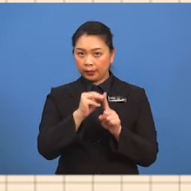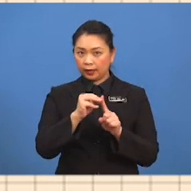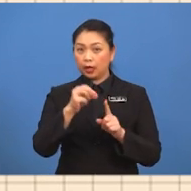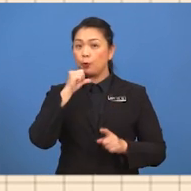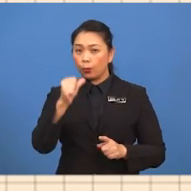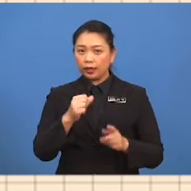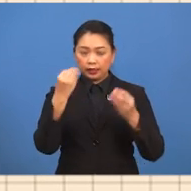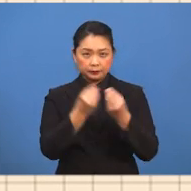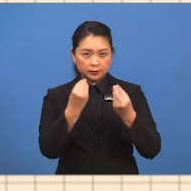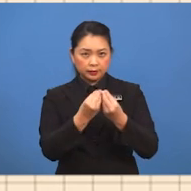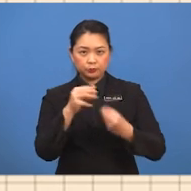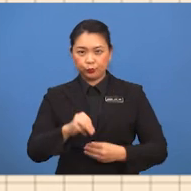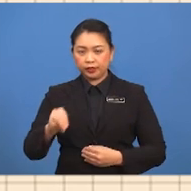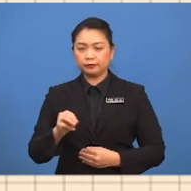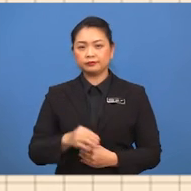murid.